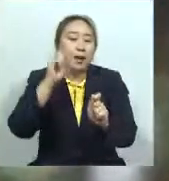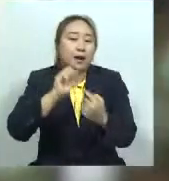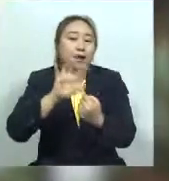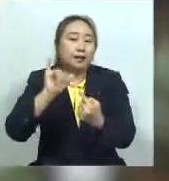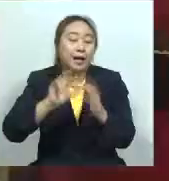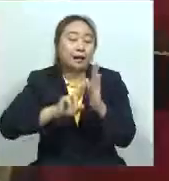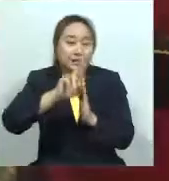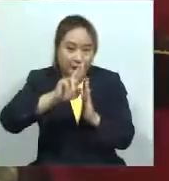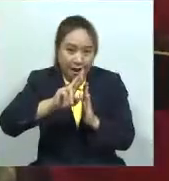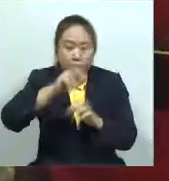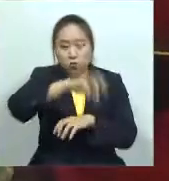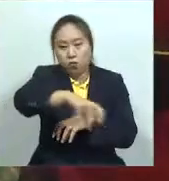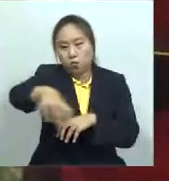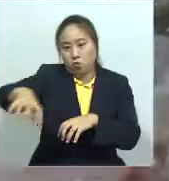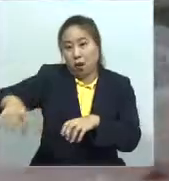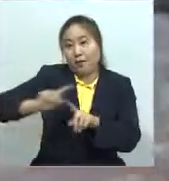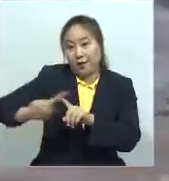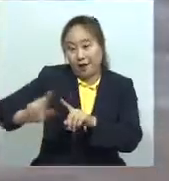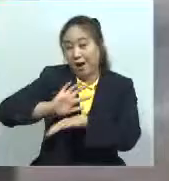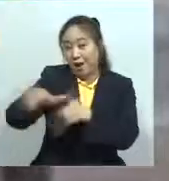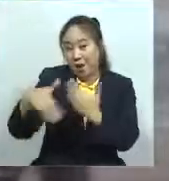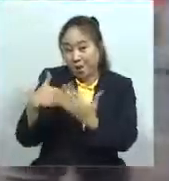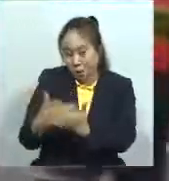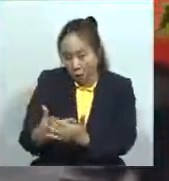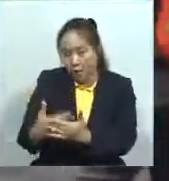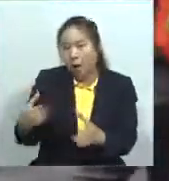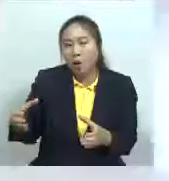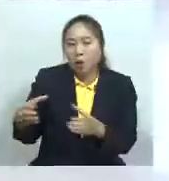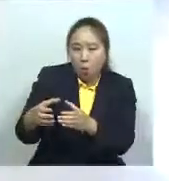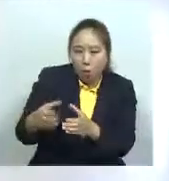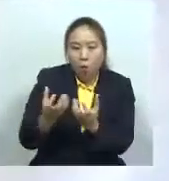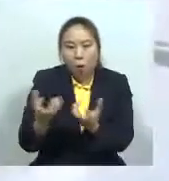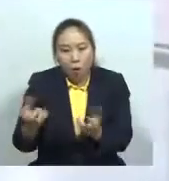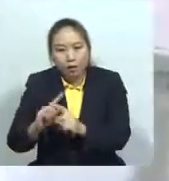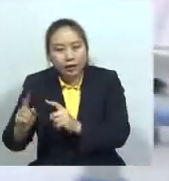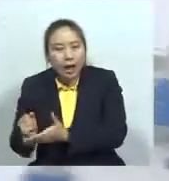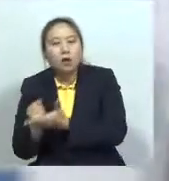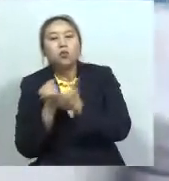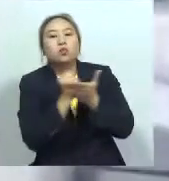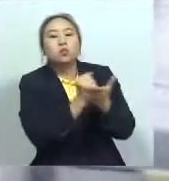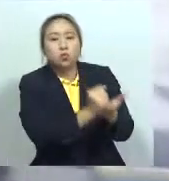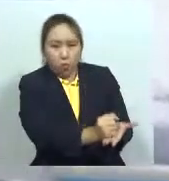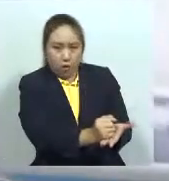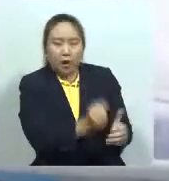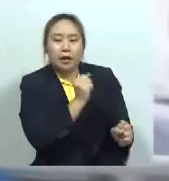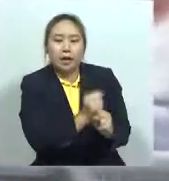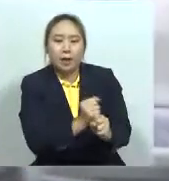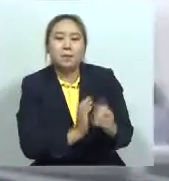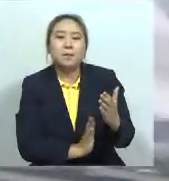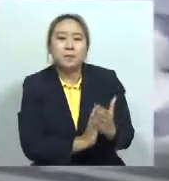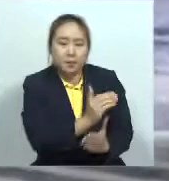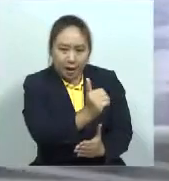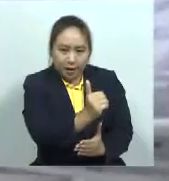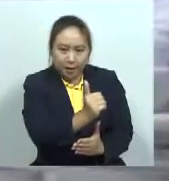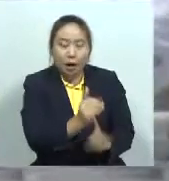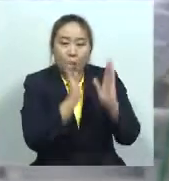ดเชียงรายทุกหน่วยงานทุกภาคส่วนต่างระดมสรรพกำลังแล้วก็อุปกรณ์เข้าไปช่วยเหลือจนภารกิจสำเร็จสาม